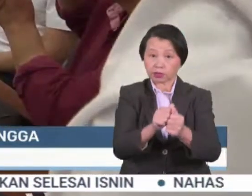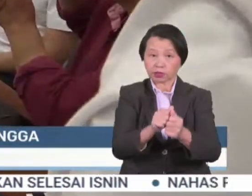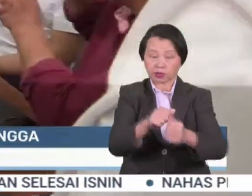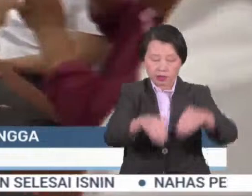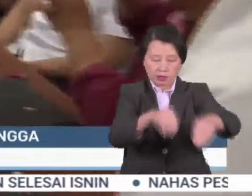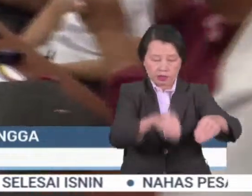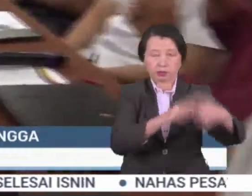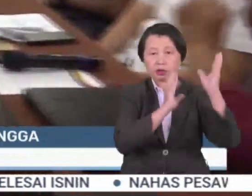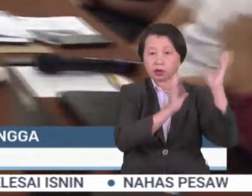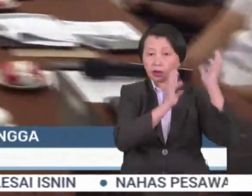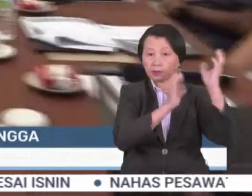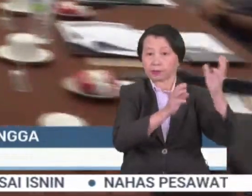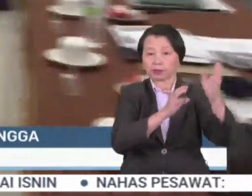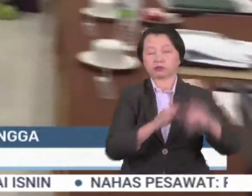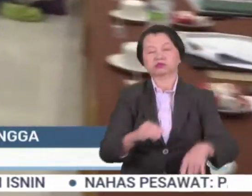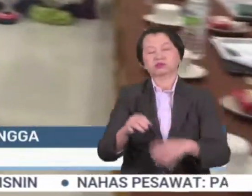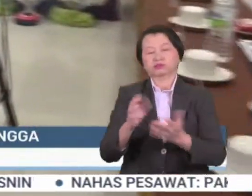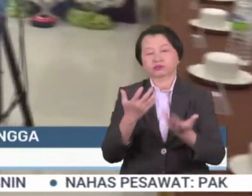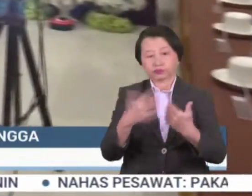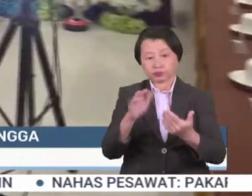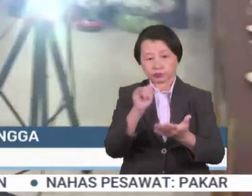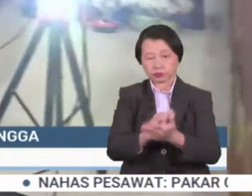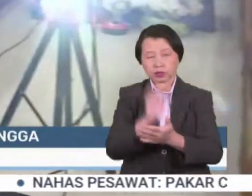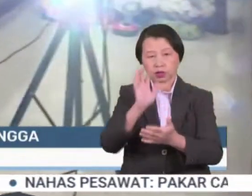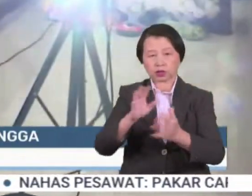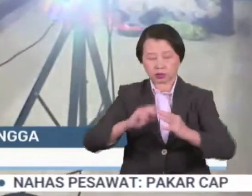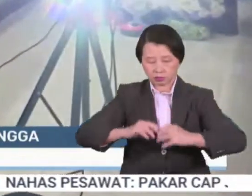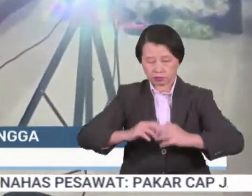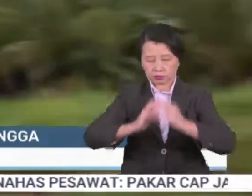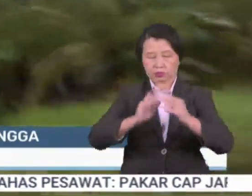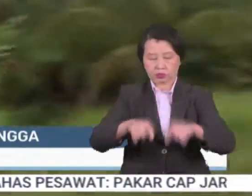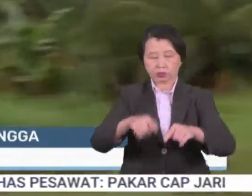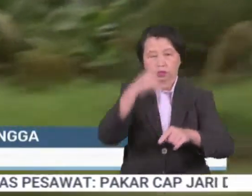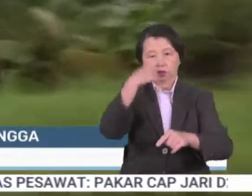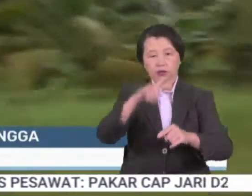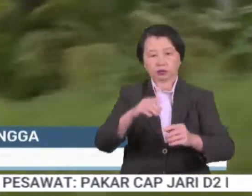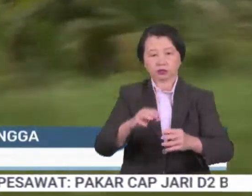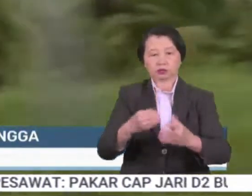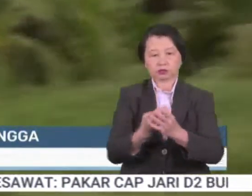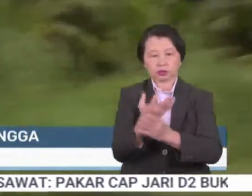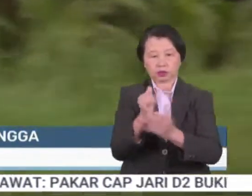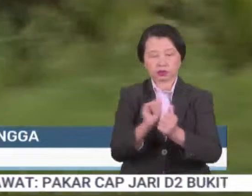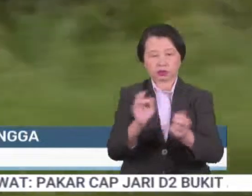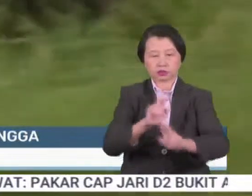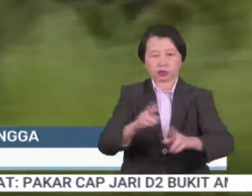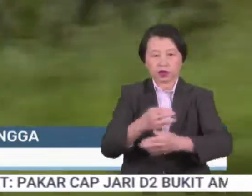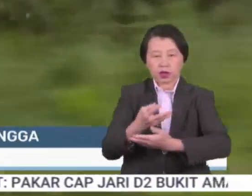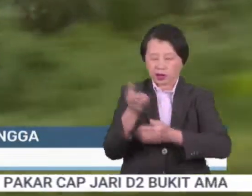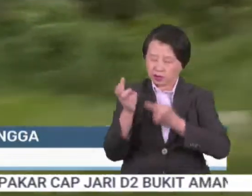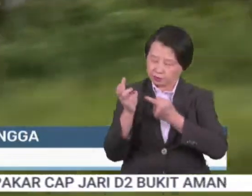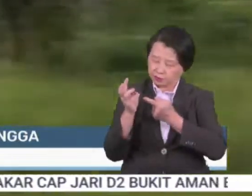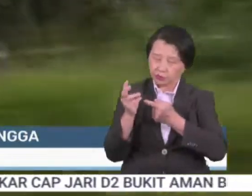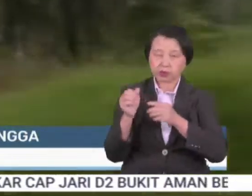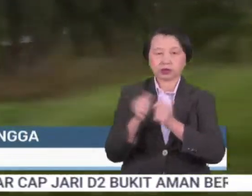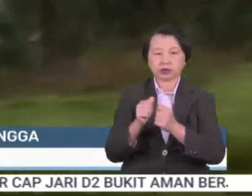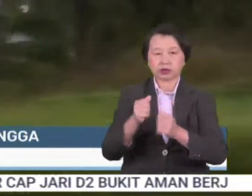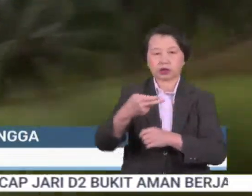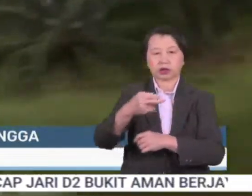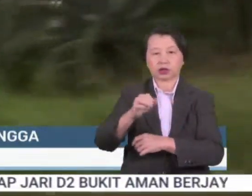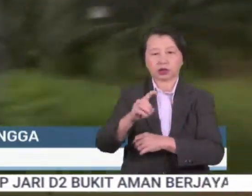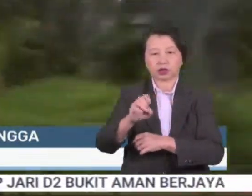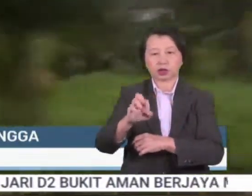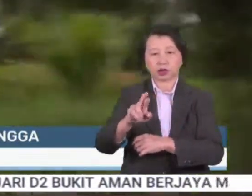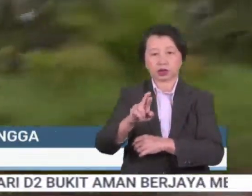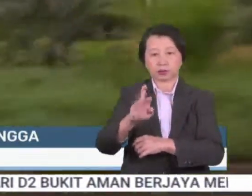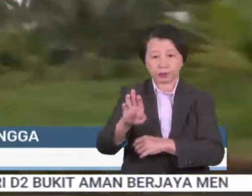industri penanaman kelapa tapak sembahyang juga akan dibangunkan bagi menyelidik dan menyediakan anak benih kelapa spesies hibrid